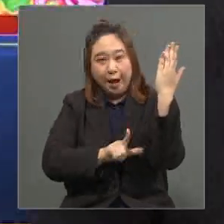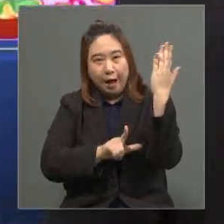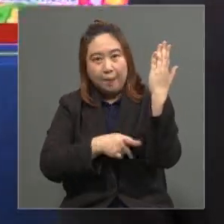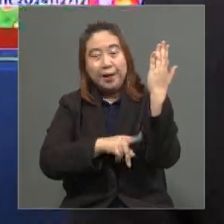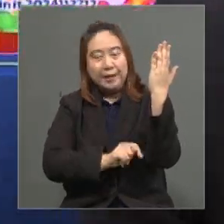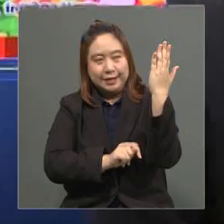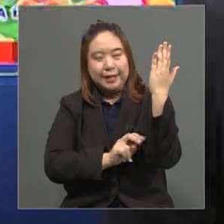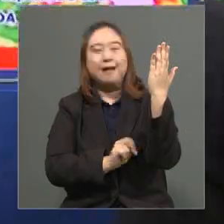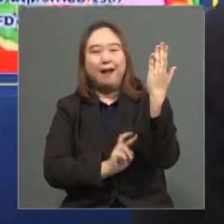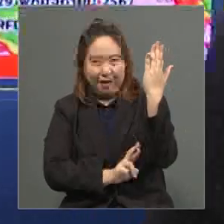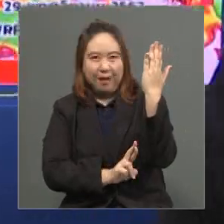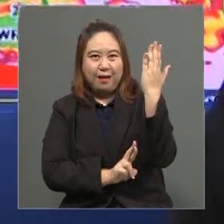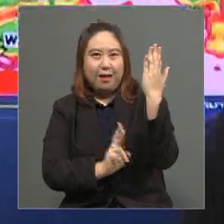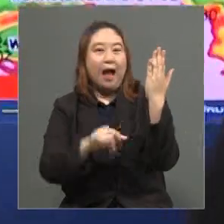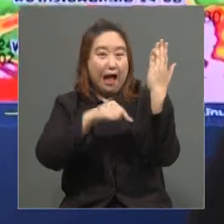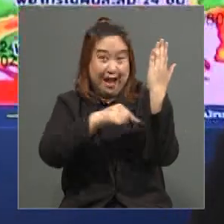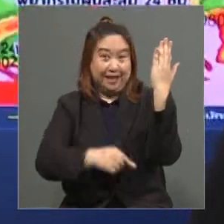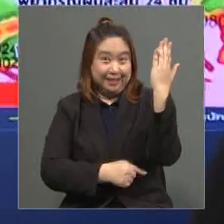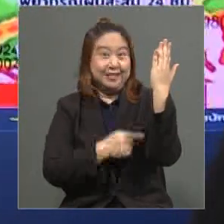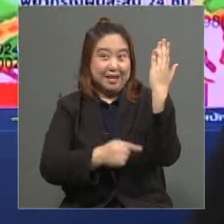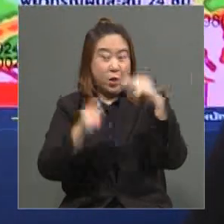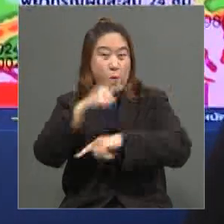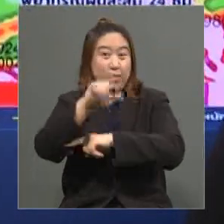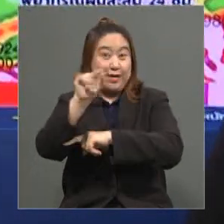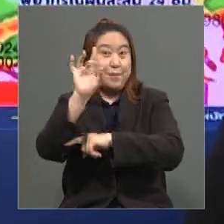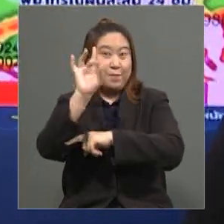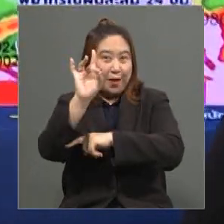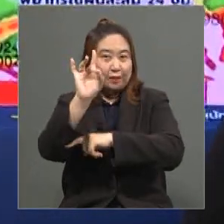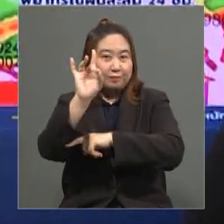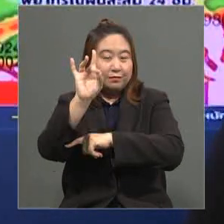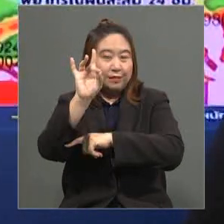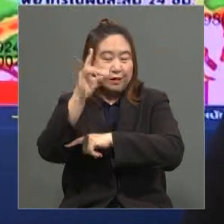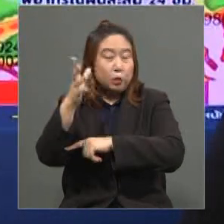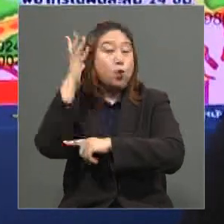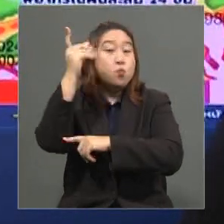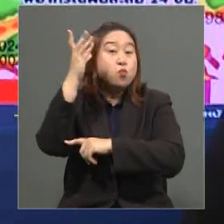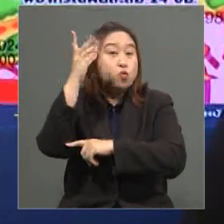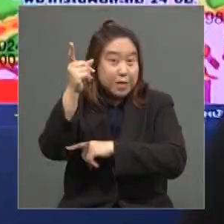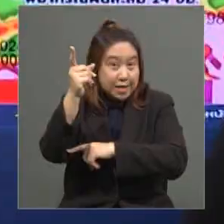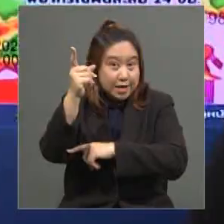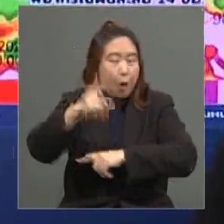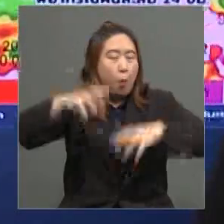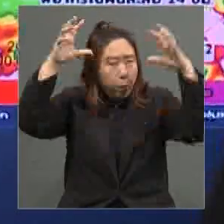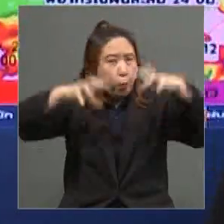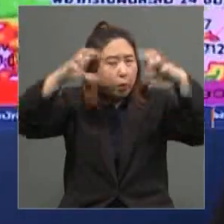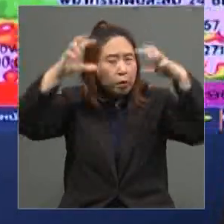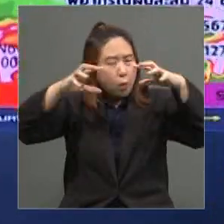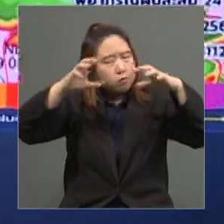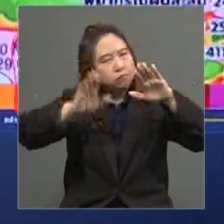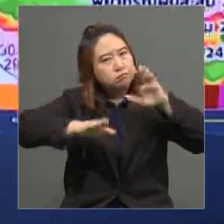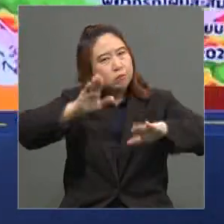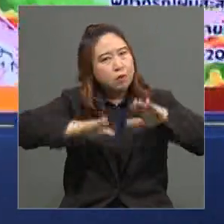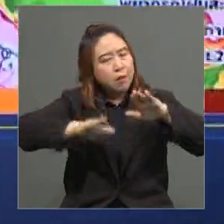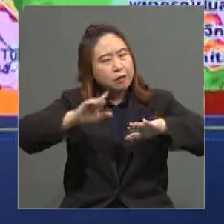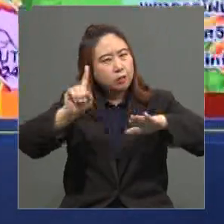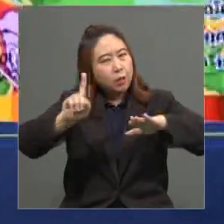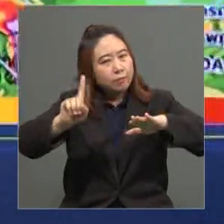ตนีราทิวาก อันนี้คอพื้นที่ในวันท 28 นะครับส่ววนพร่งนี้ ภาคในบริเว